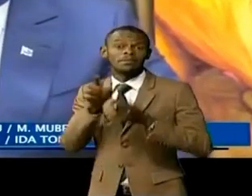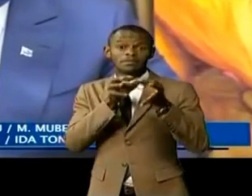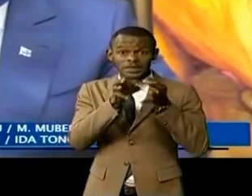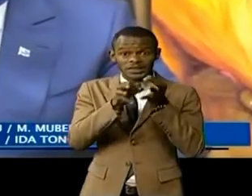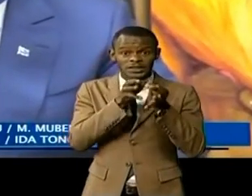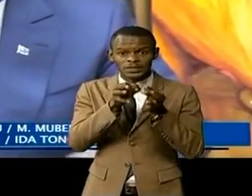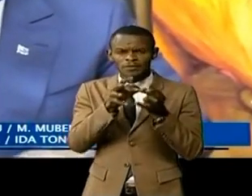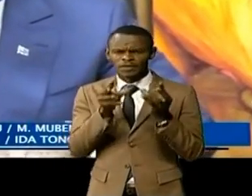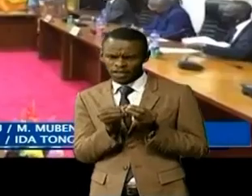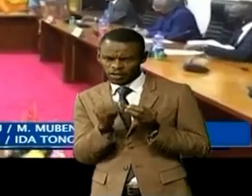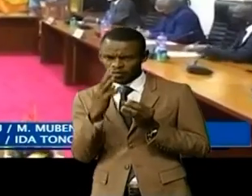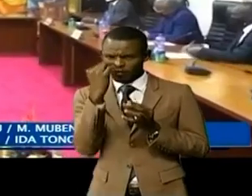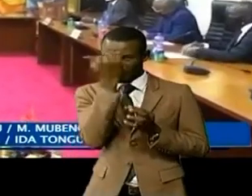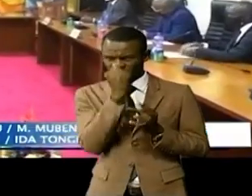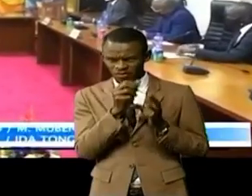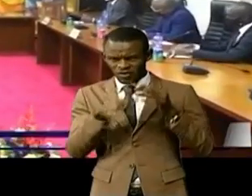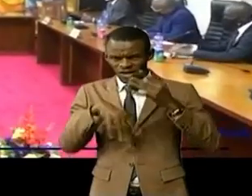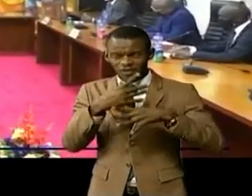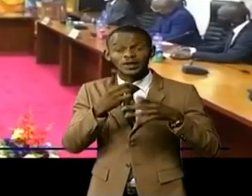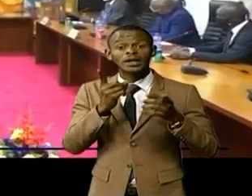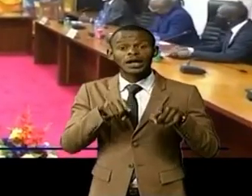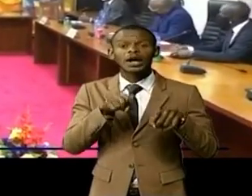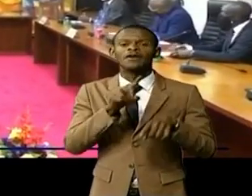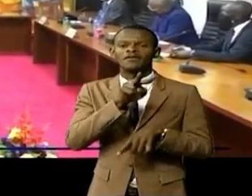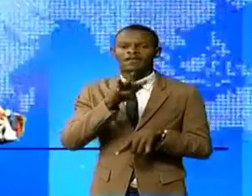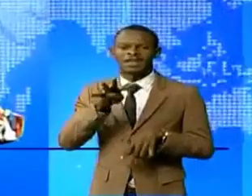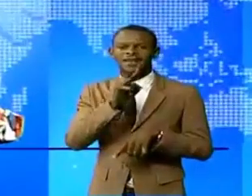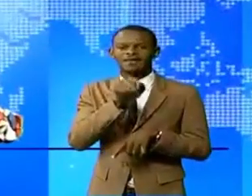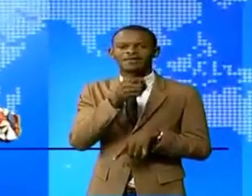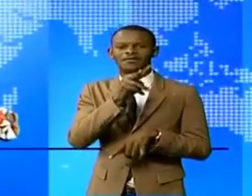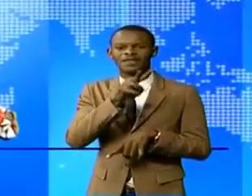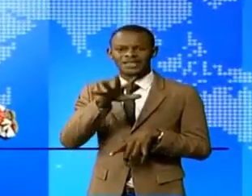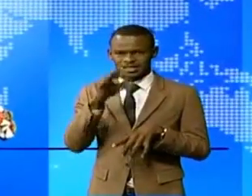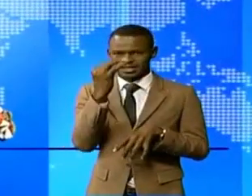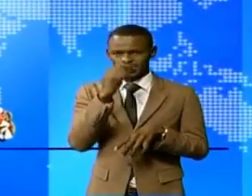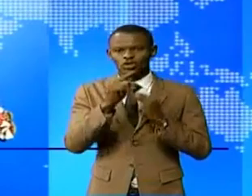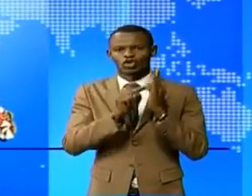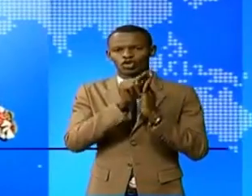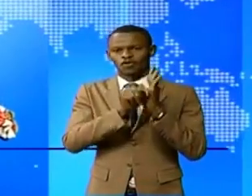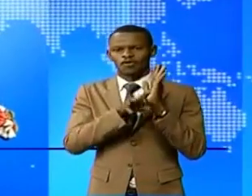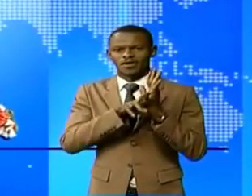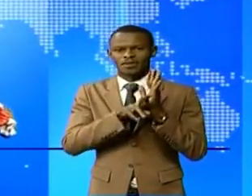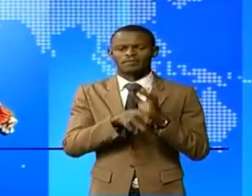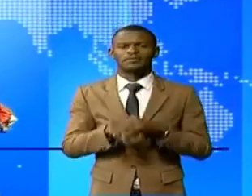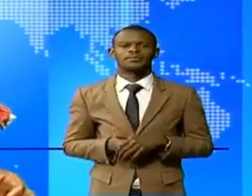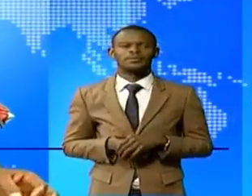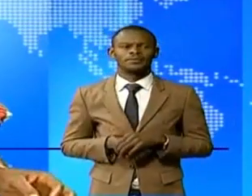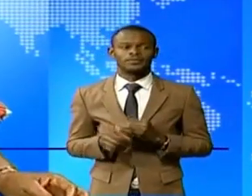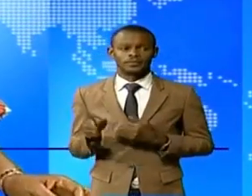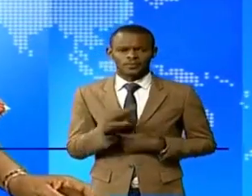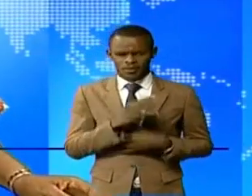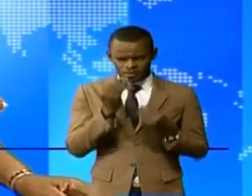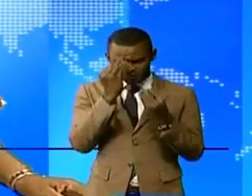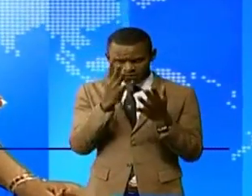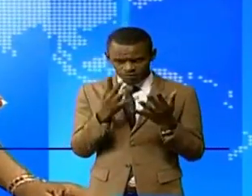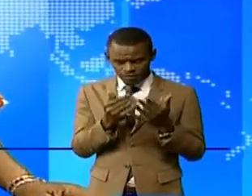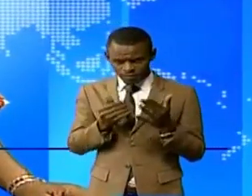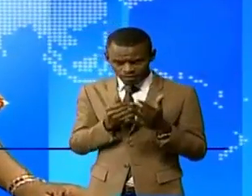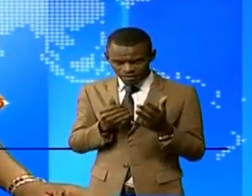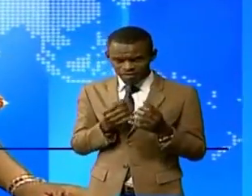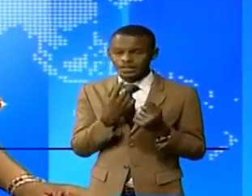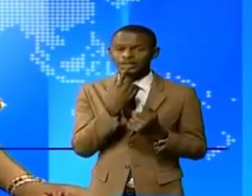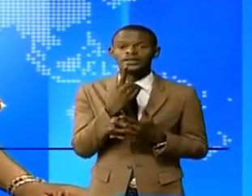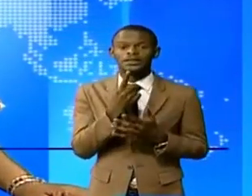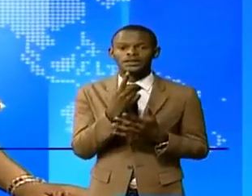et 25 novembre prochain en République démocratique du Congo. Comme je vous le disais tantôt, DRC Africa Business est